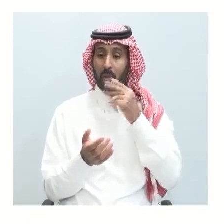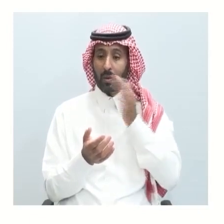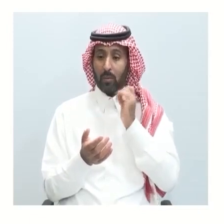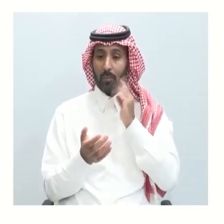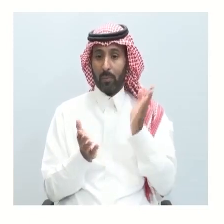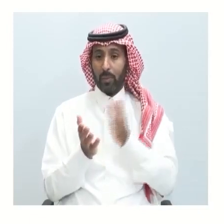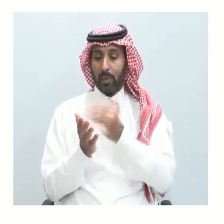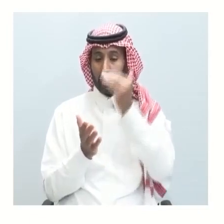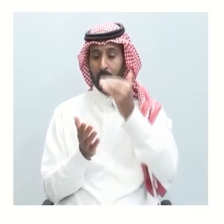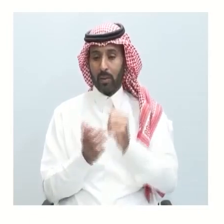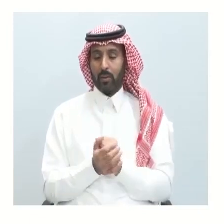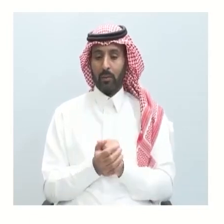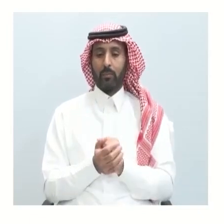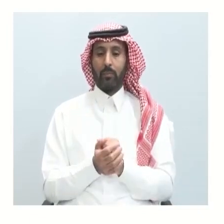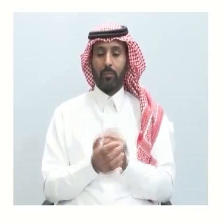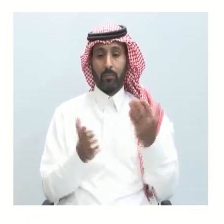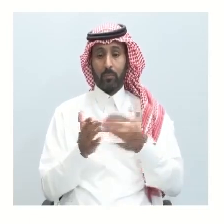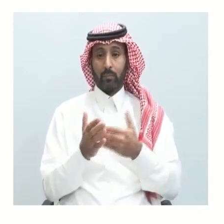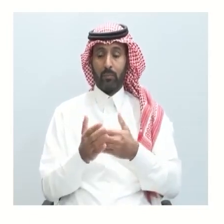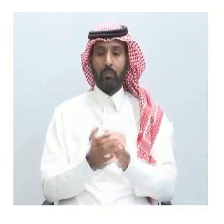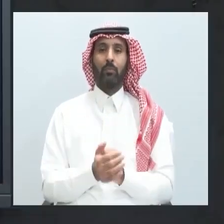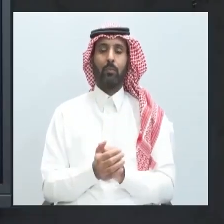بسيطة وسهلة. إلى هنا